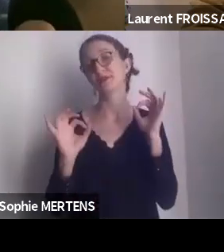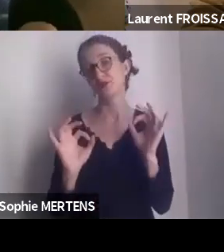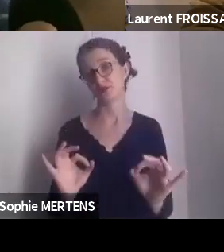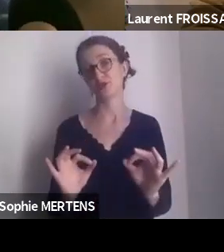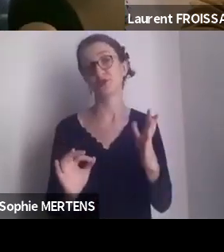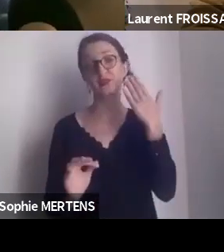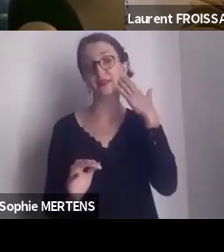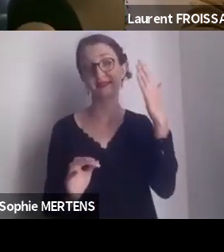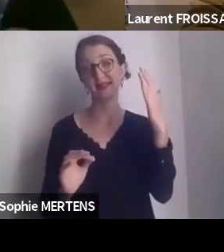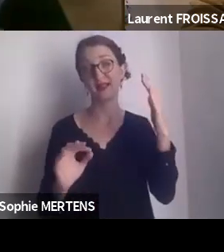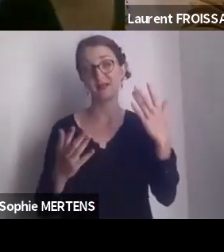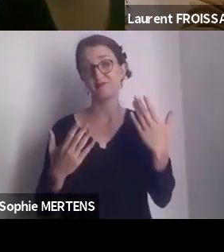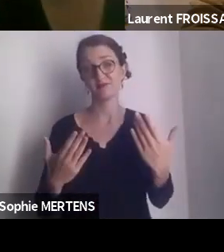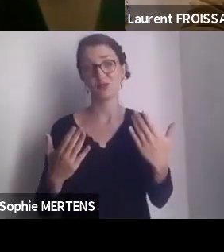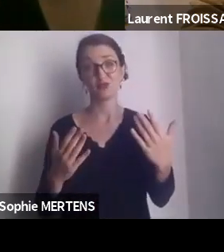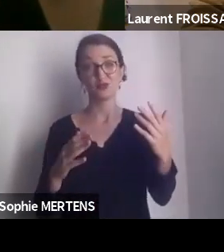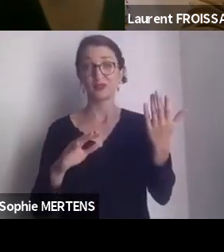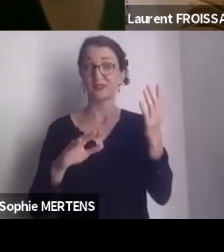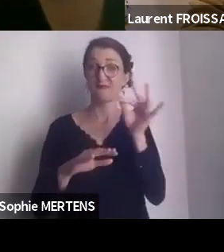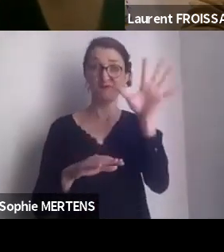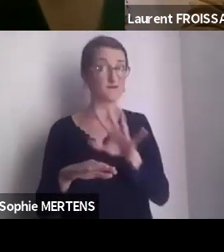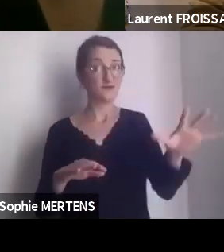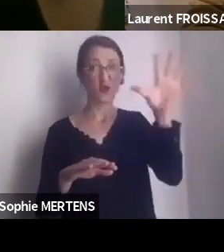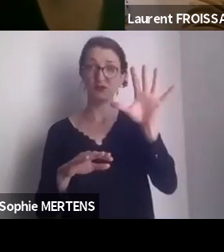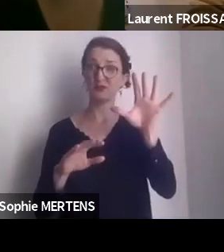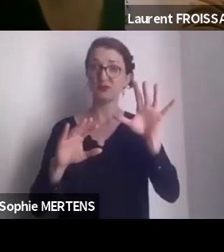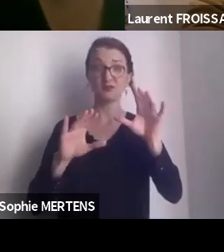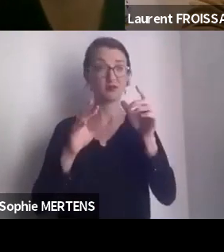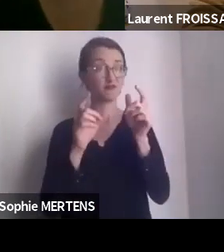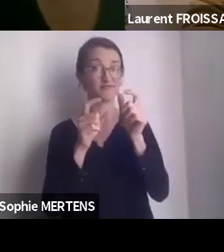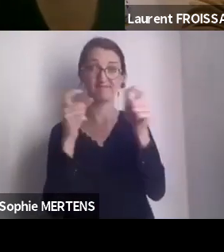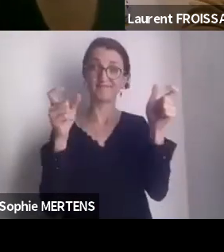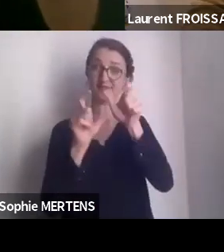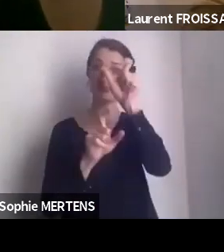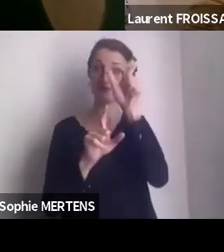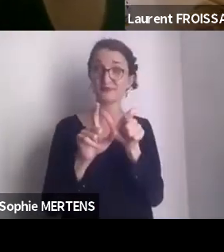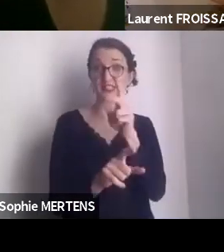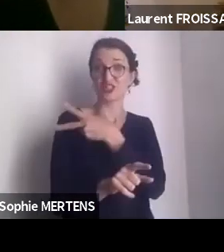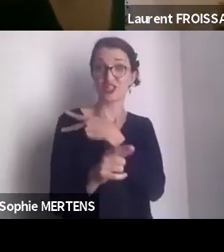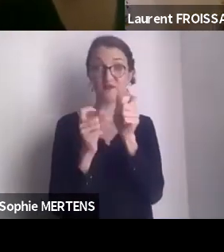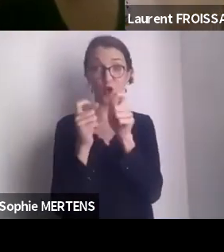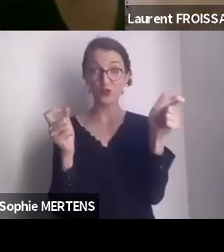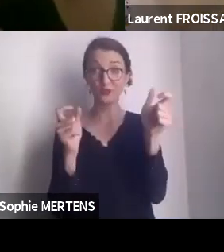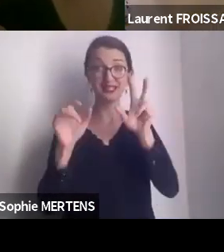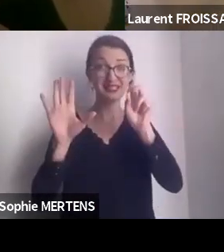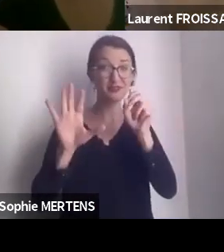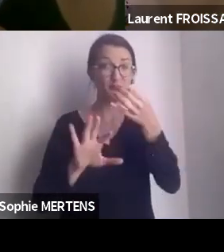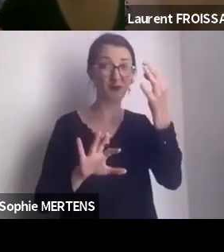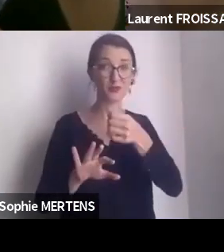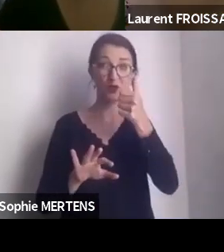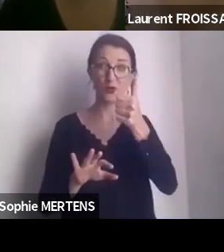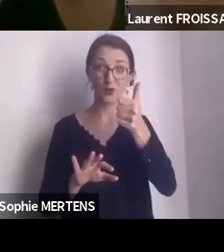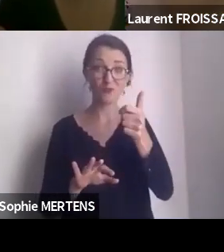près 80% des dirigeants d'entreprises ou en tout cas d'entités qui disent être conscients que leur business model est en